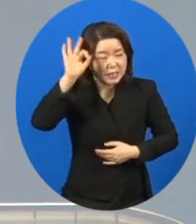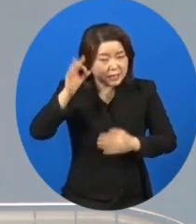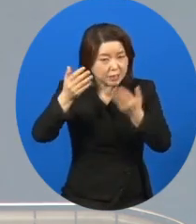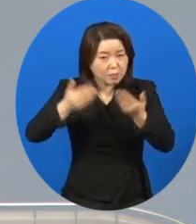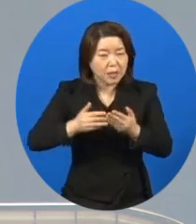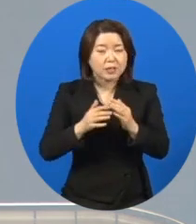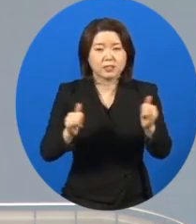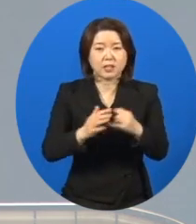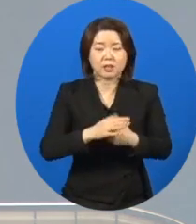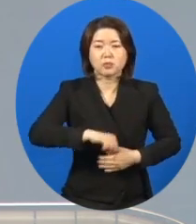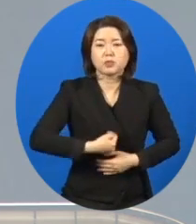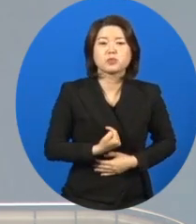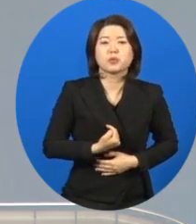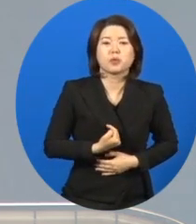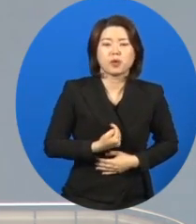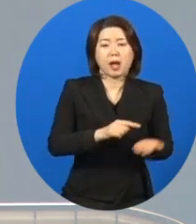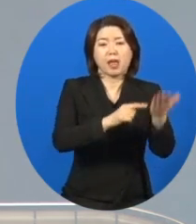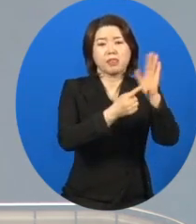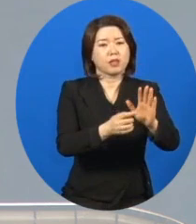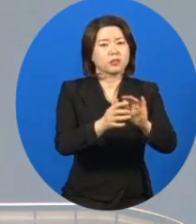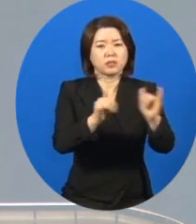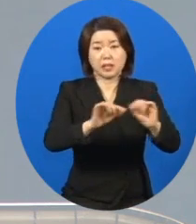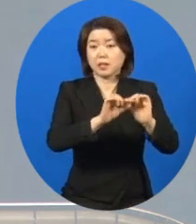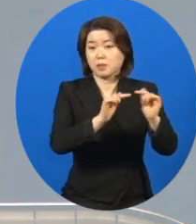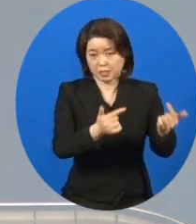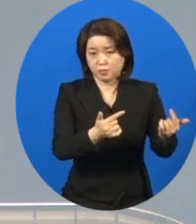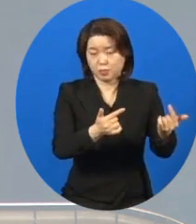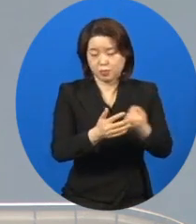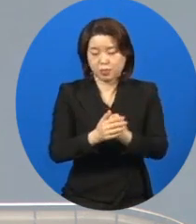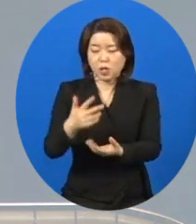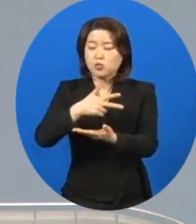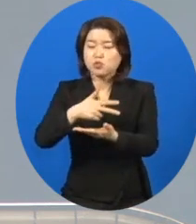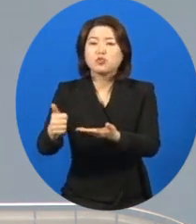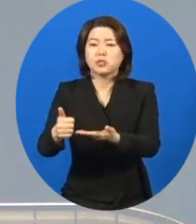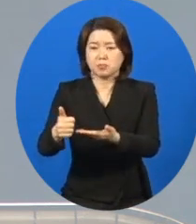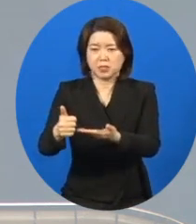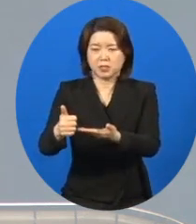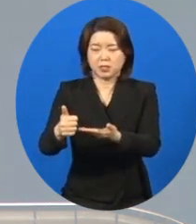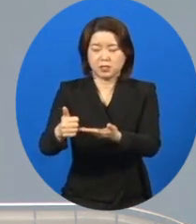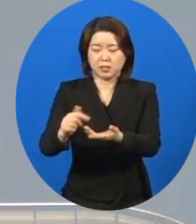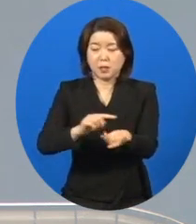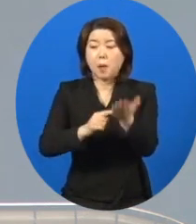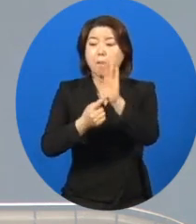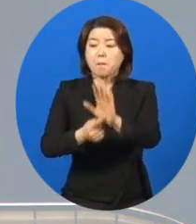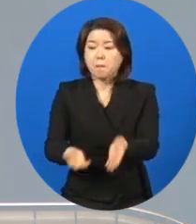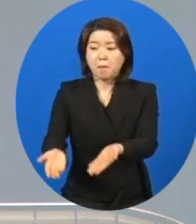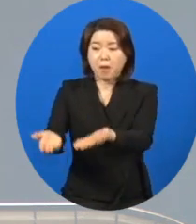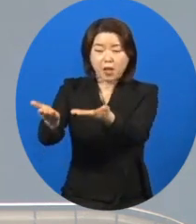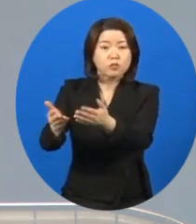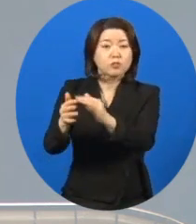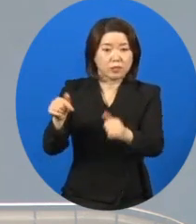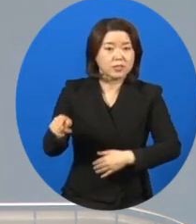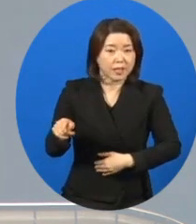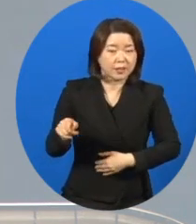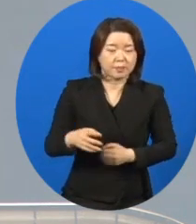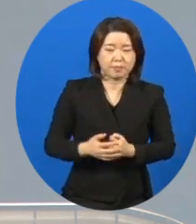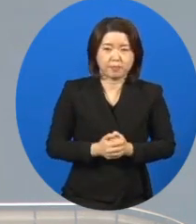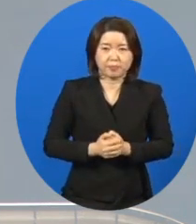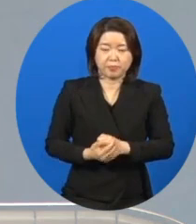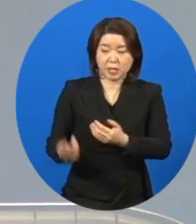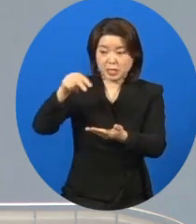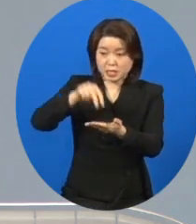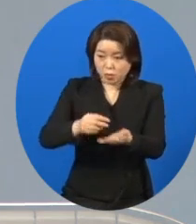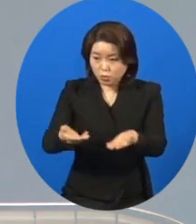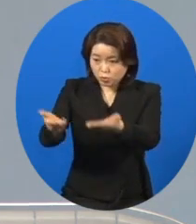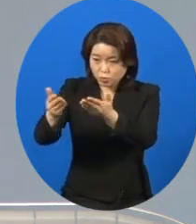사람은 스스로 자기를 내세우는 사람이 아니라 주님께서 내세워 주시는 사람입니다. 세워줘도